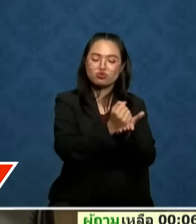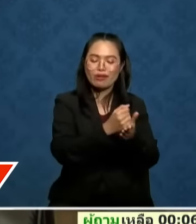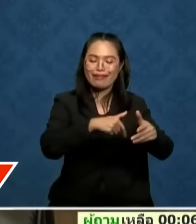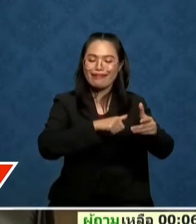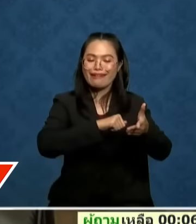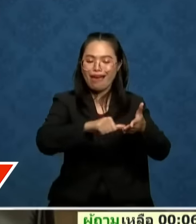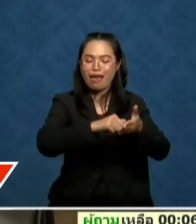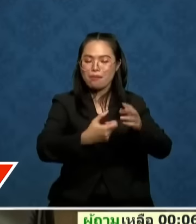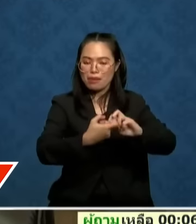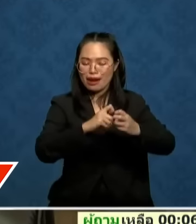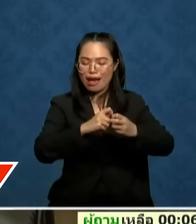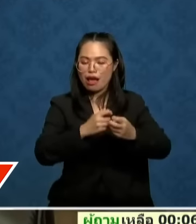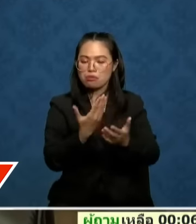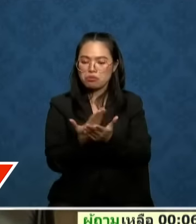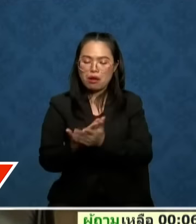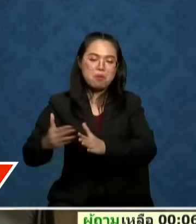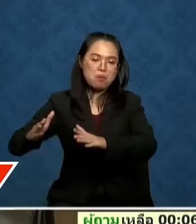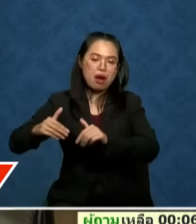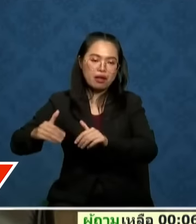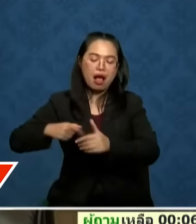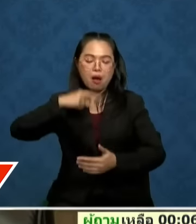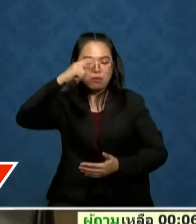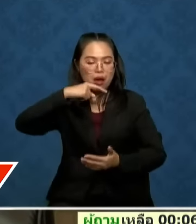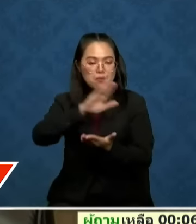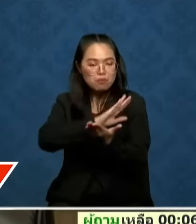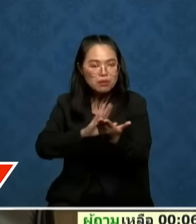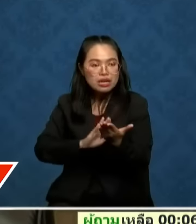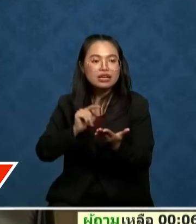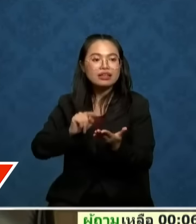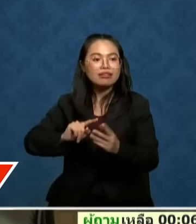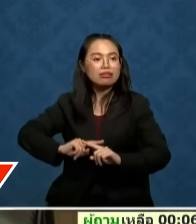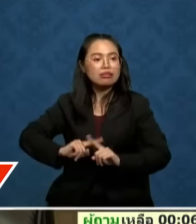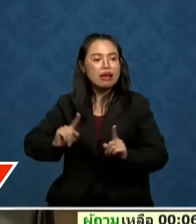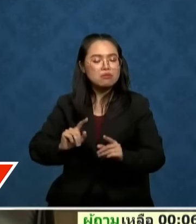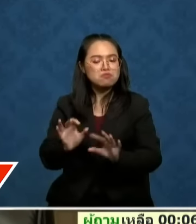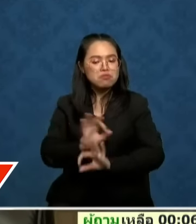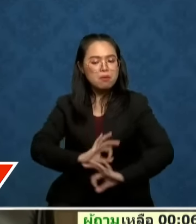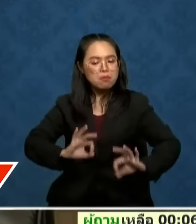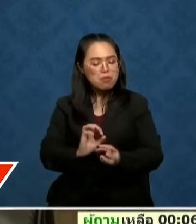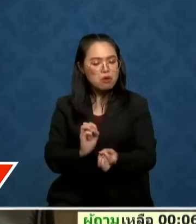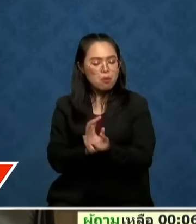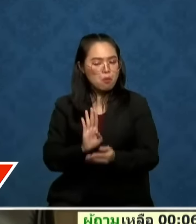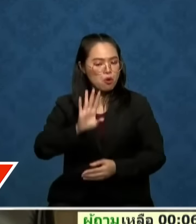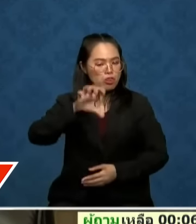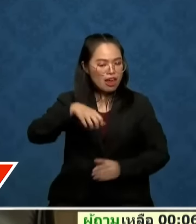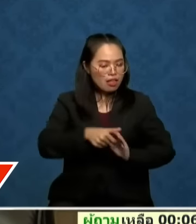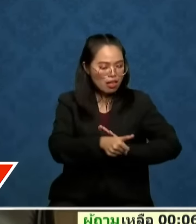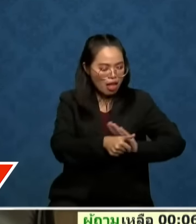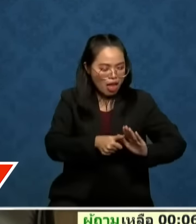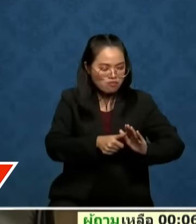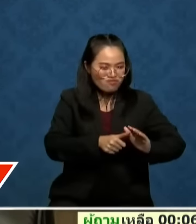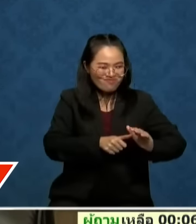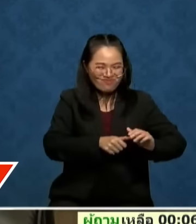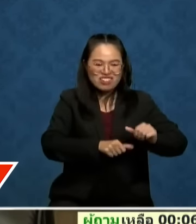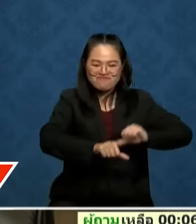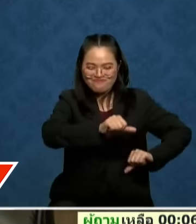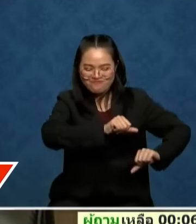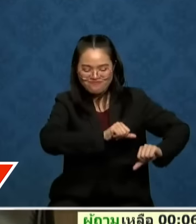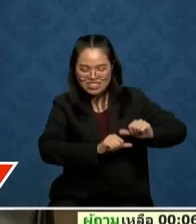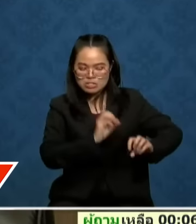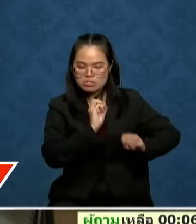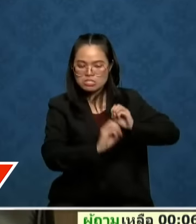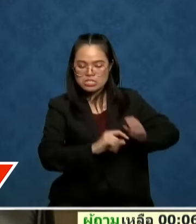นและสร้างรายได้ให้กับประเทศชาติแต่ต้องไม่ทำให้เกิดบริษัทที่มีการลักลอบนำสารเคมีมาทิ้งแบบนี้อีกต่อไปท่